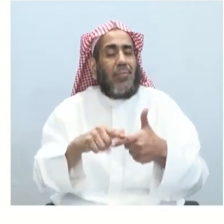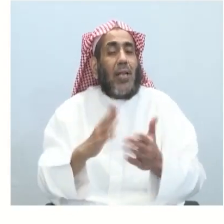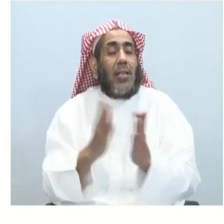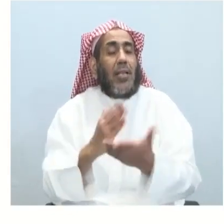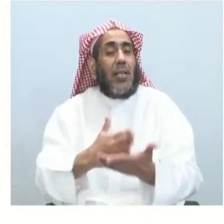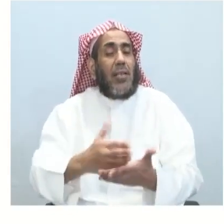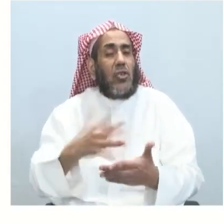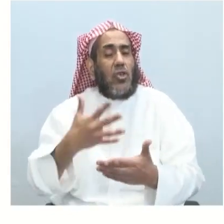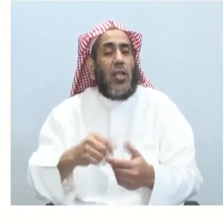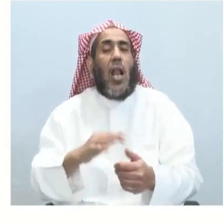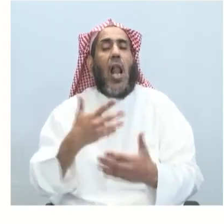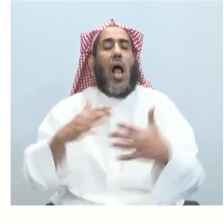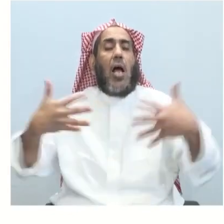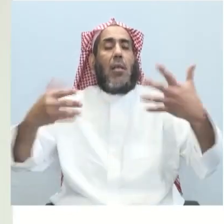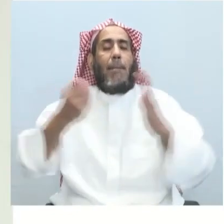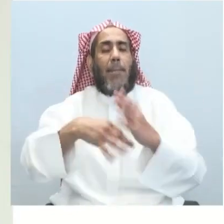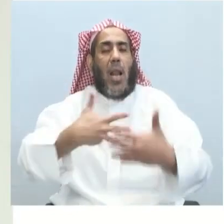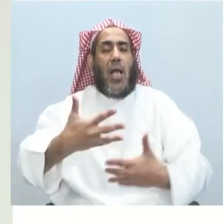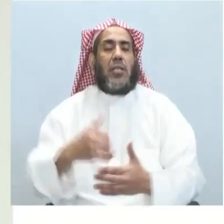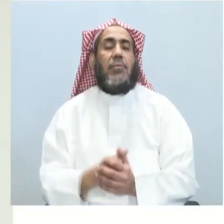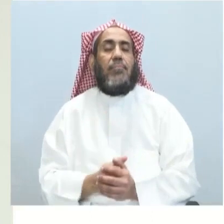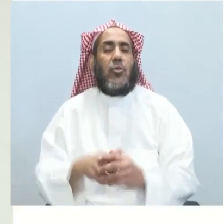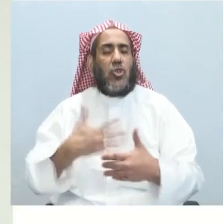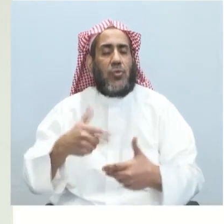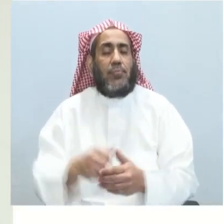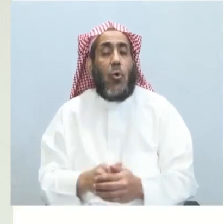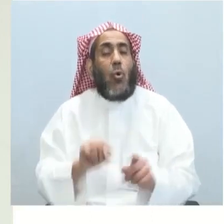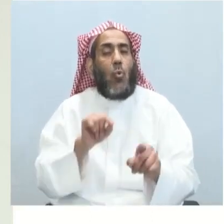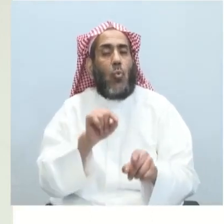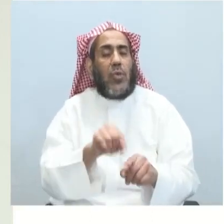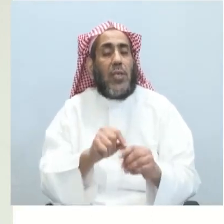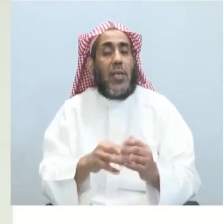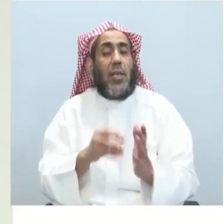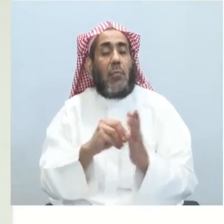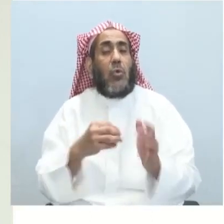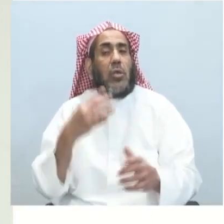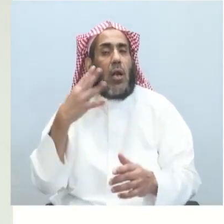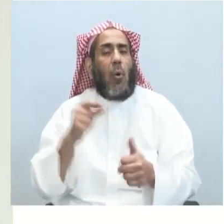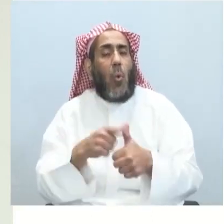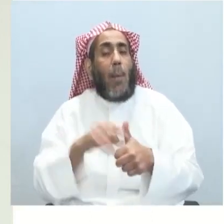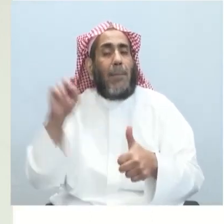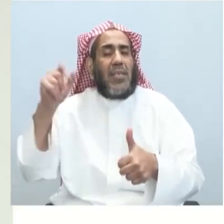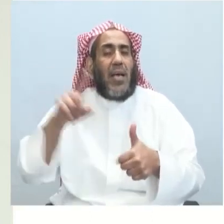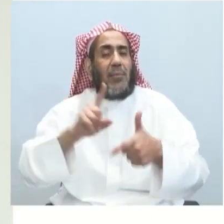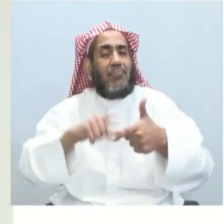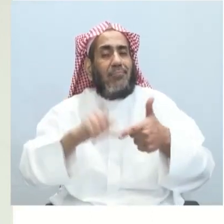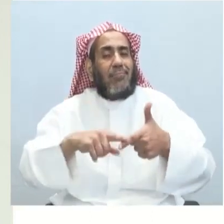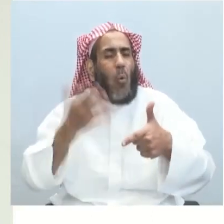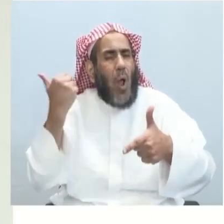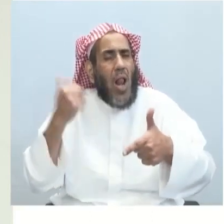الله سيكون عن الادب الحديث طبعا وصلنا الى النموذج الرابع طبعا بشار